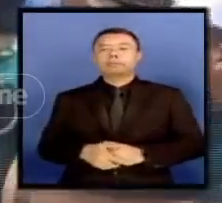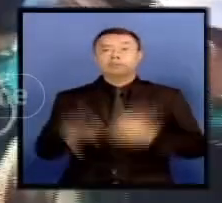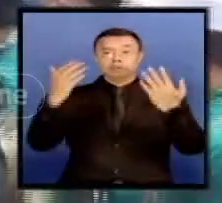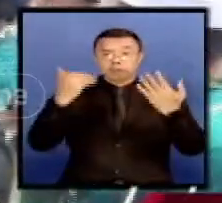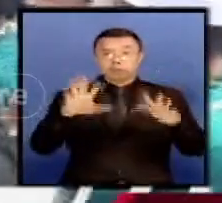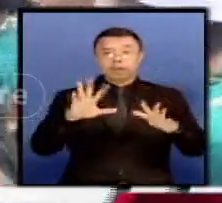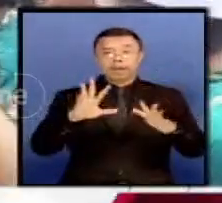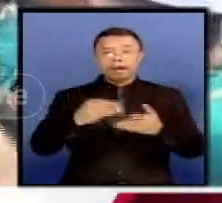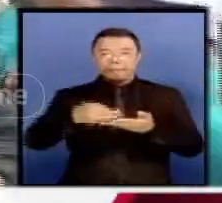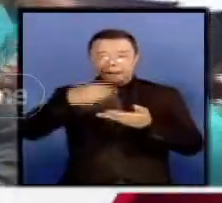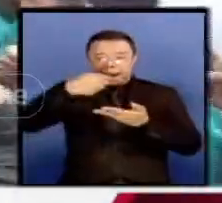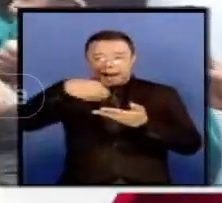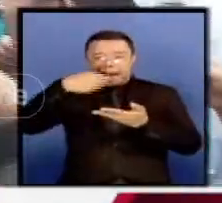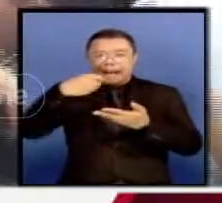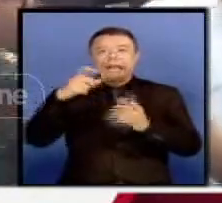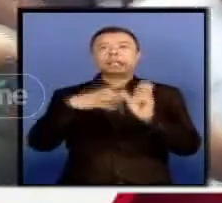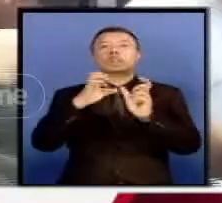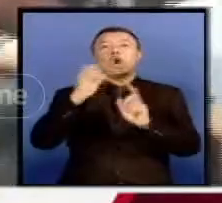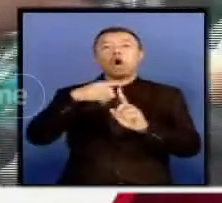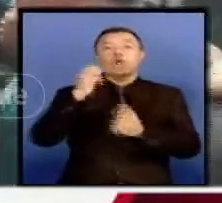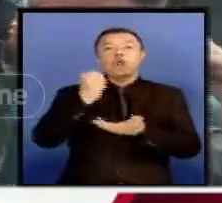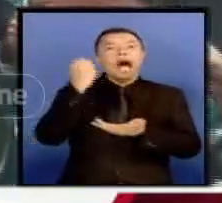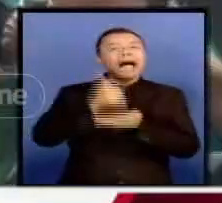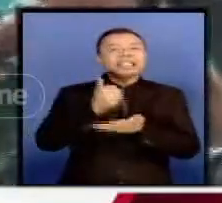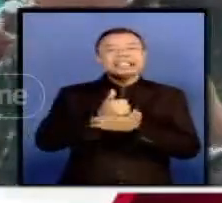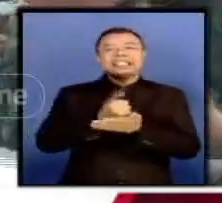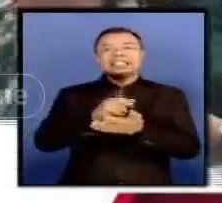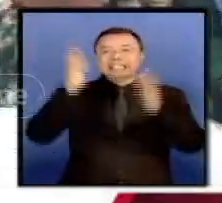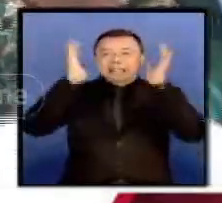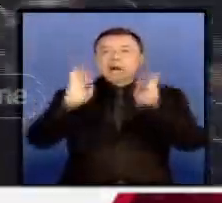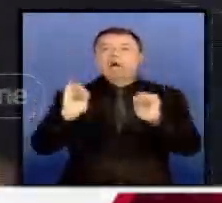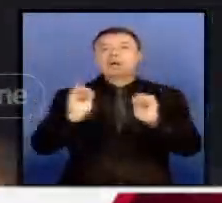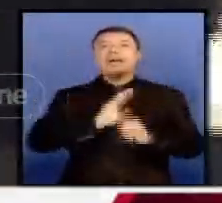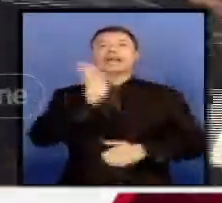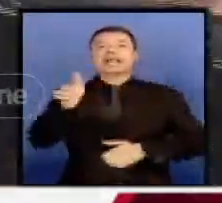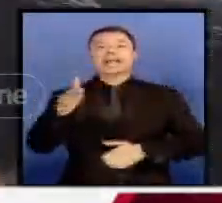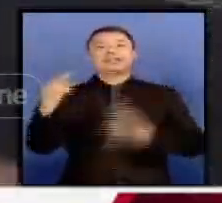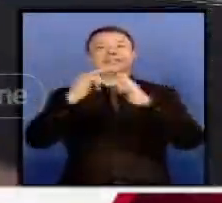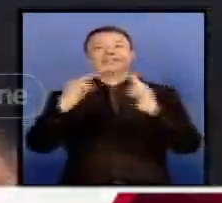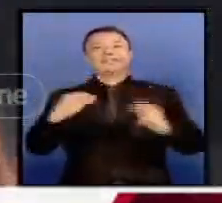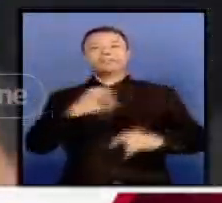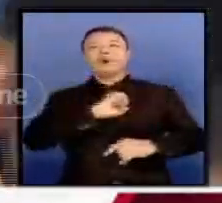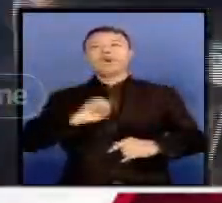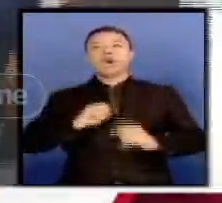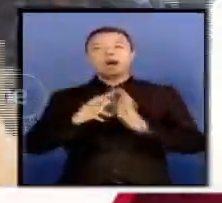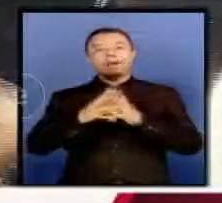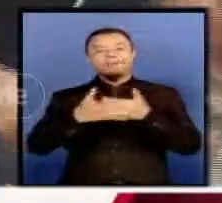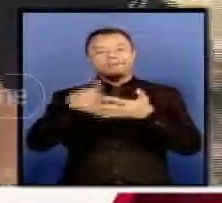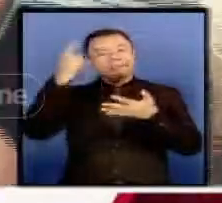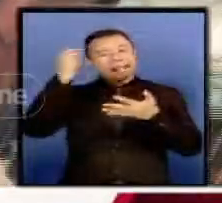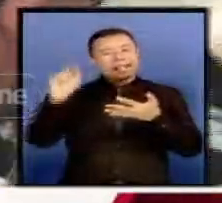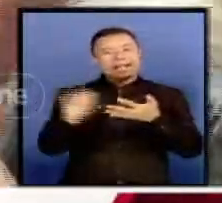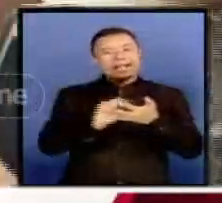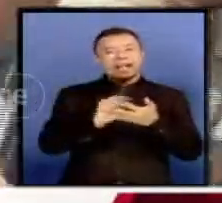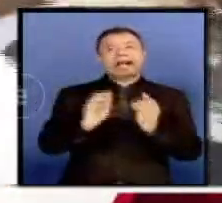Setelah sarapan soto khas Garut, Anies kemudian mendatangi undangan pengasuh pondok pesantren. Anies Baswedan menghadiri